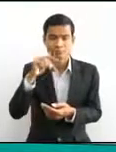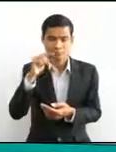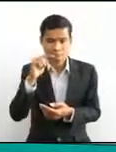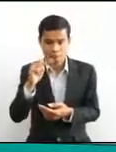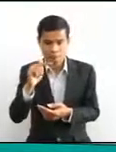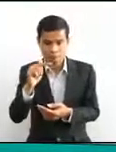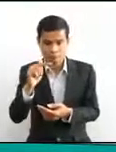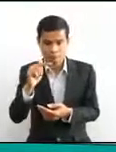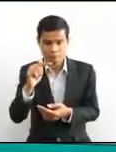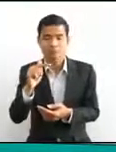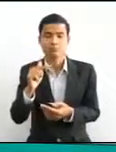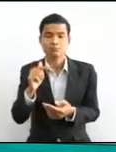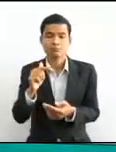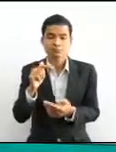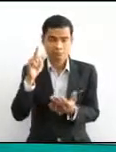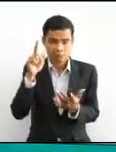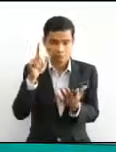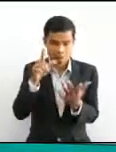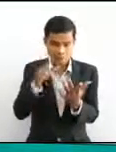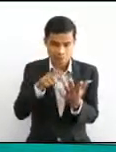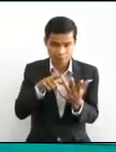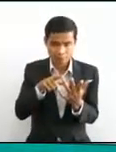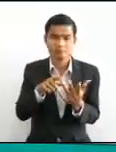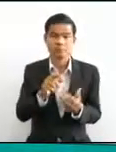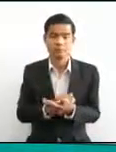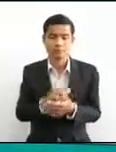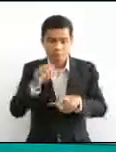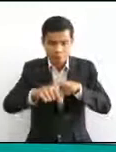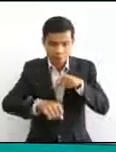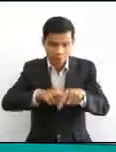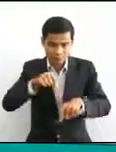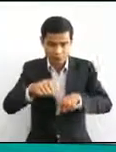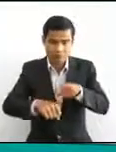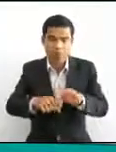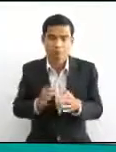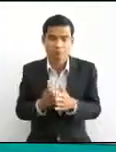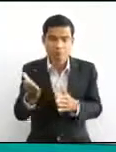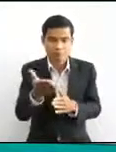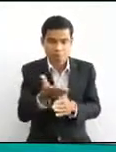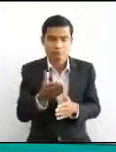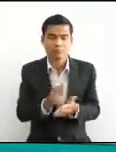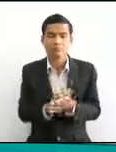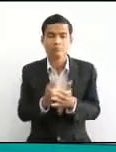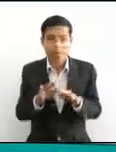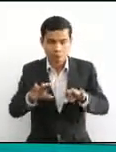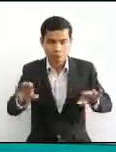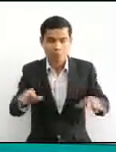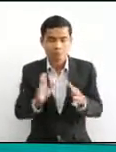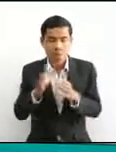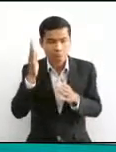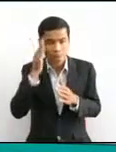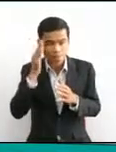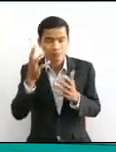ngỡ con bình tạ muối con cha là con từng ở khnía bà con sẽ đặt bàn